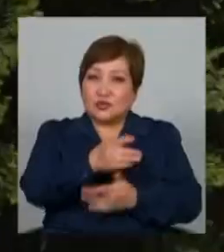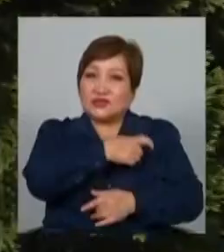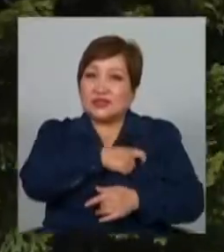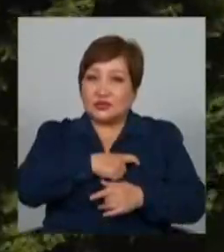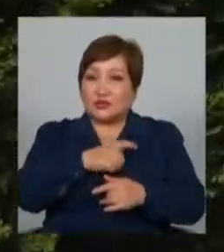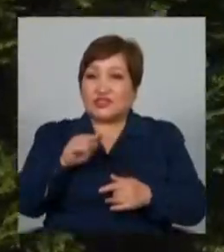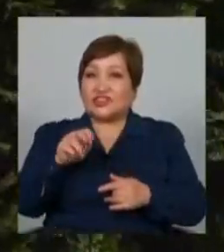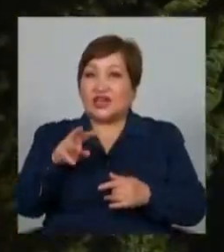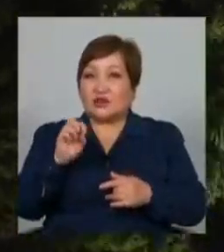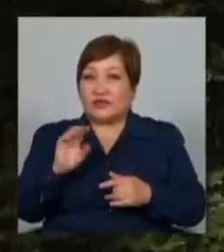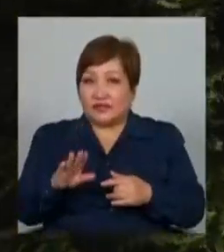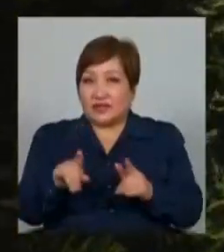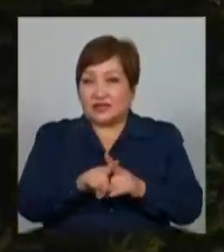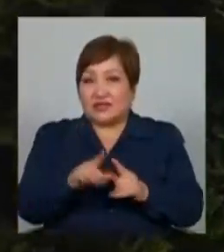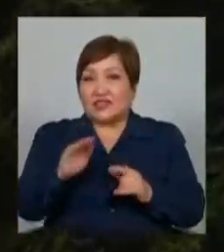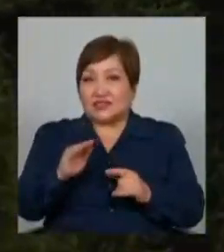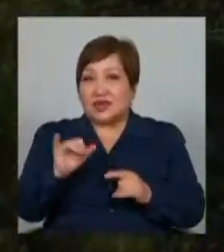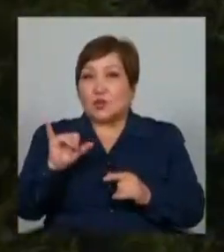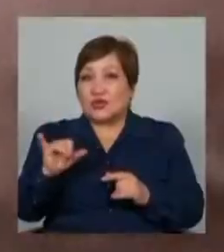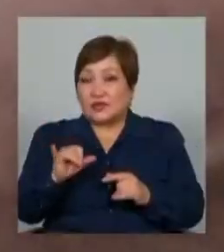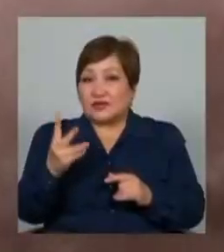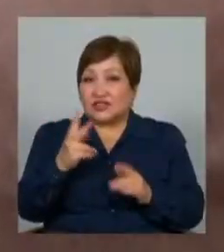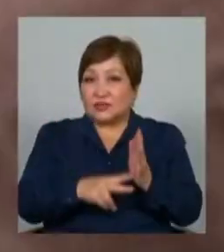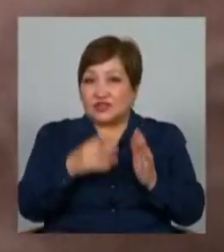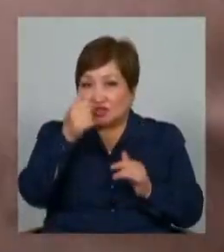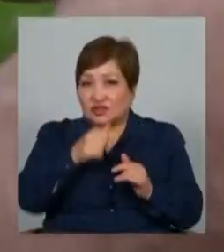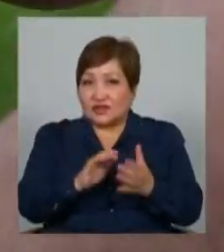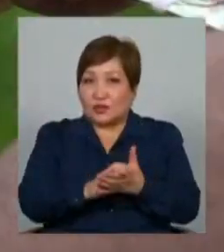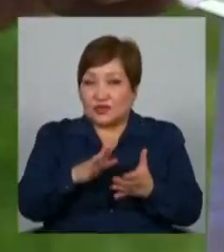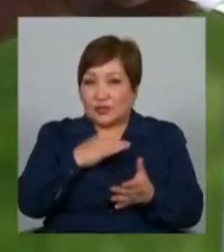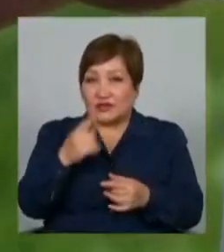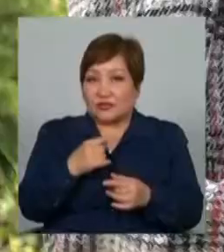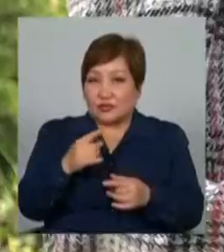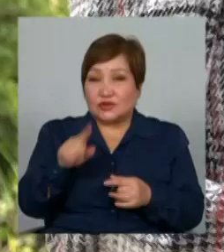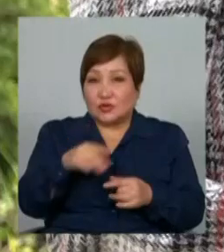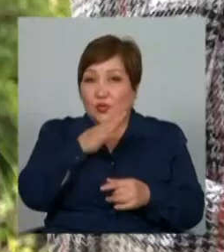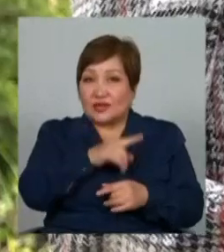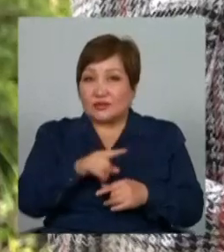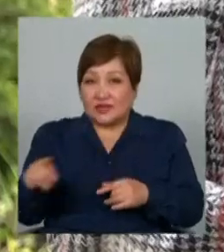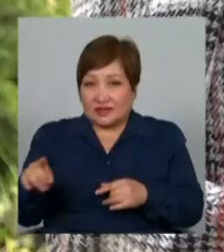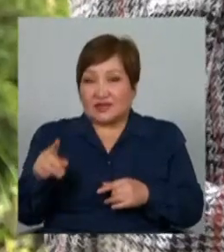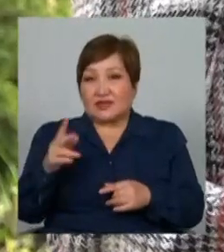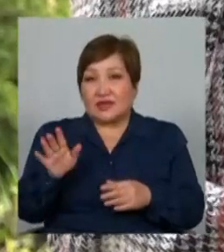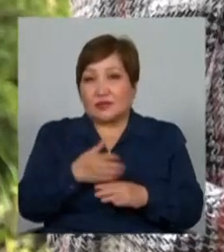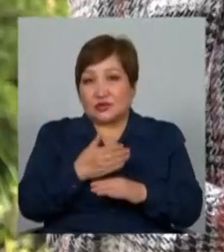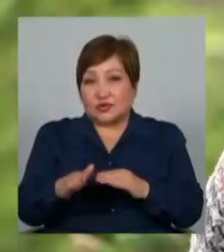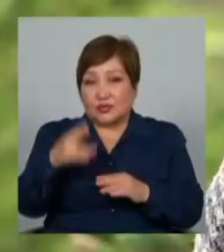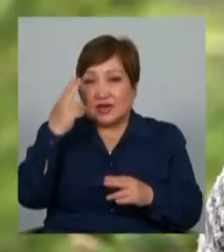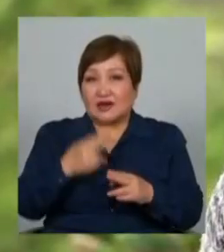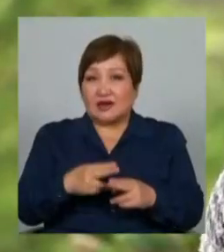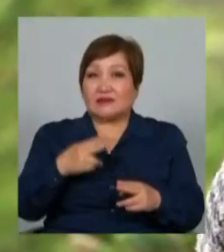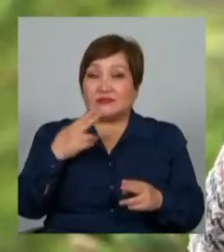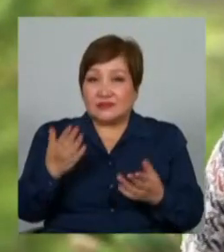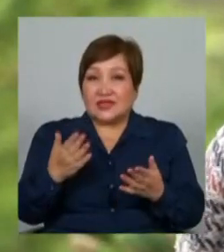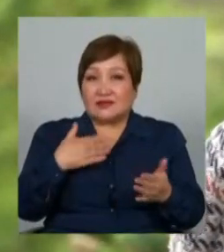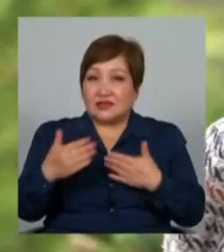Жақсылық Үшкемпіровпен 95 жылдан бері таныс екенін тілге тиек етіп, сол уақыттан бері араларында аға інілік қарым-қатынастың нығая түскенін